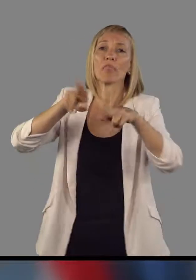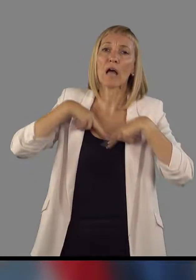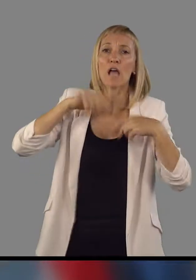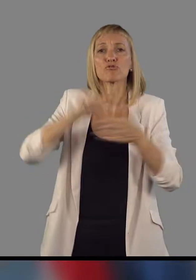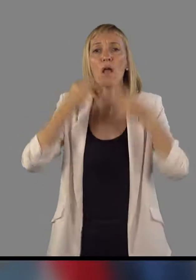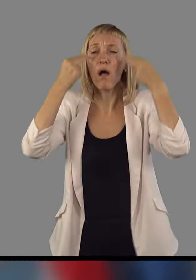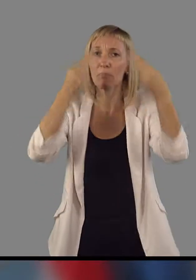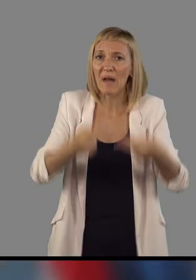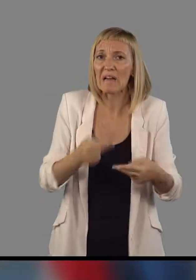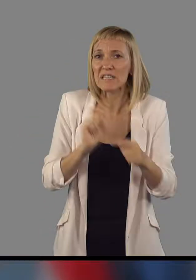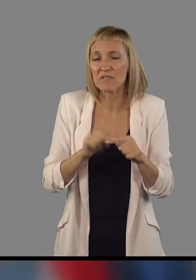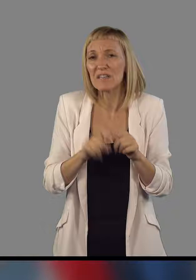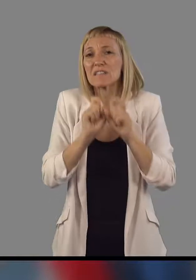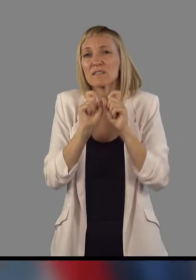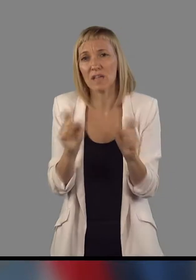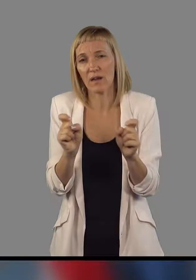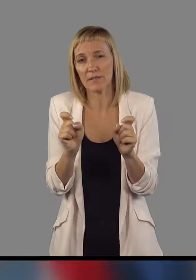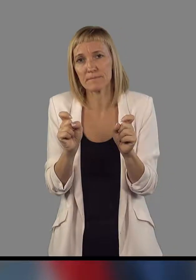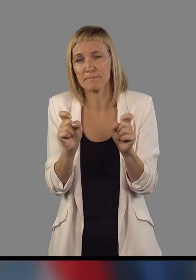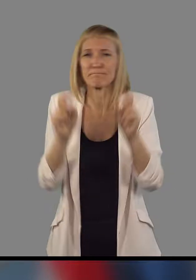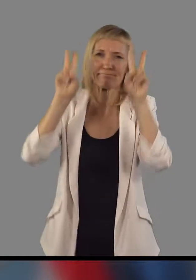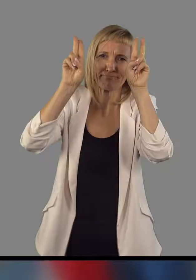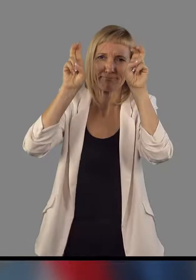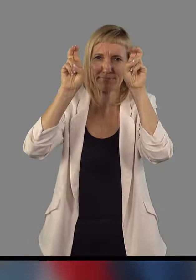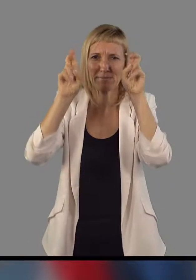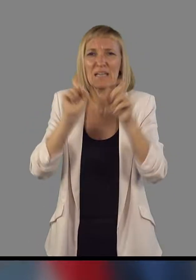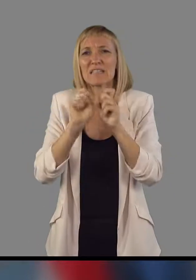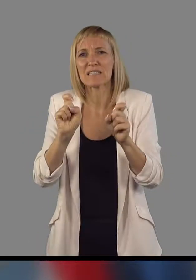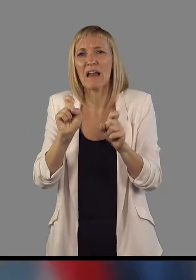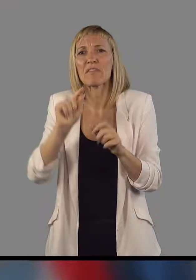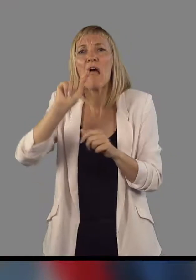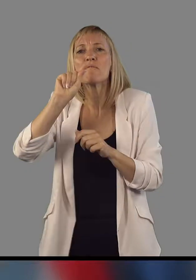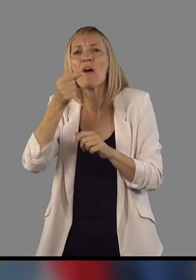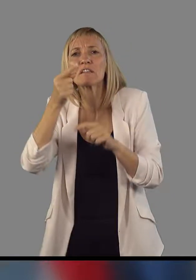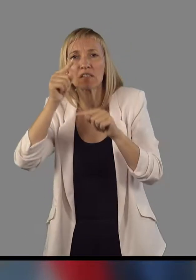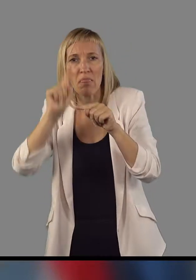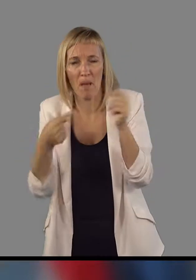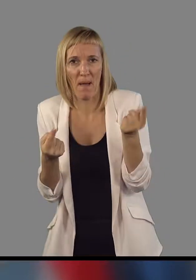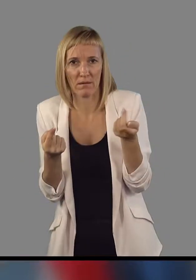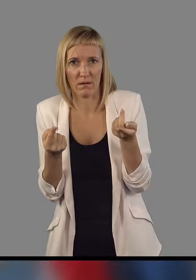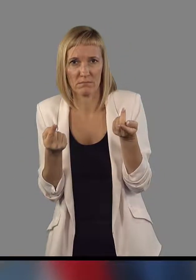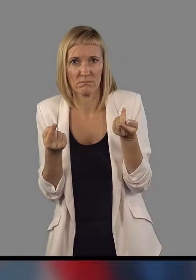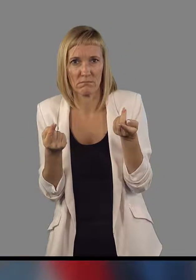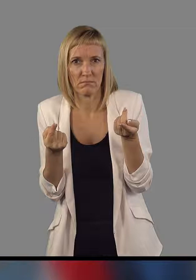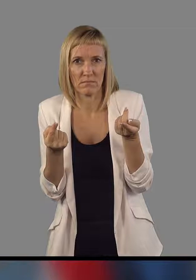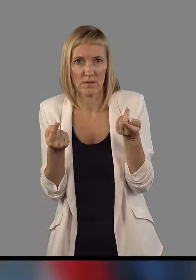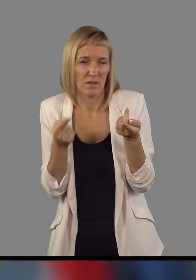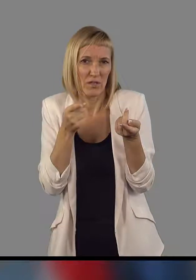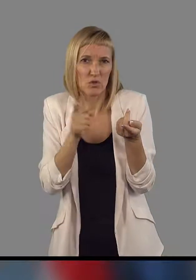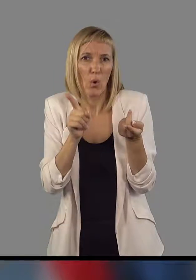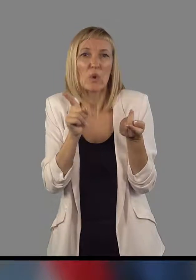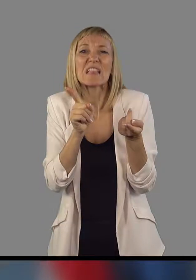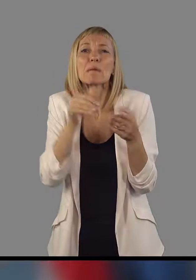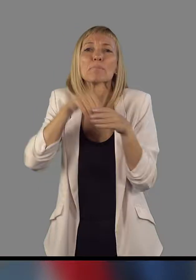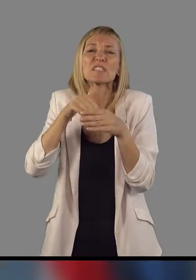zadeve zaradi, če karikirano rečem, tudi zaradi vejic, ki seveda to v